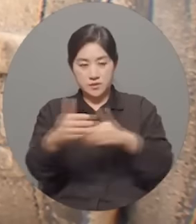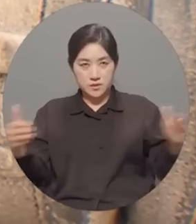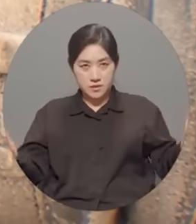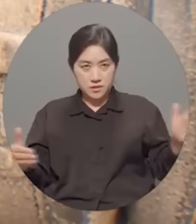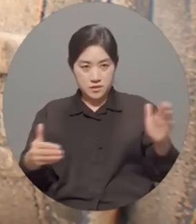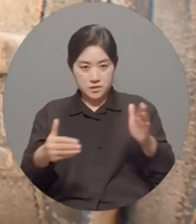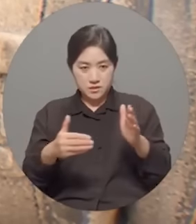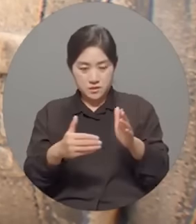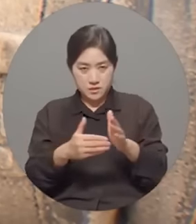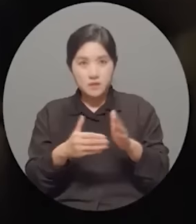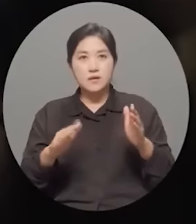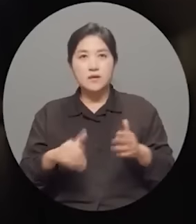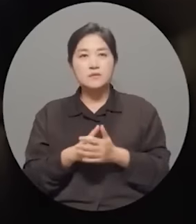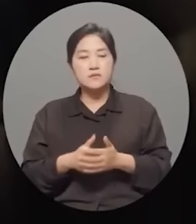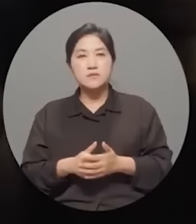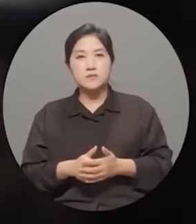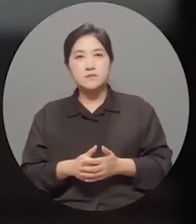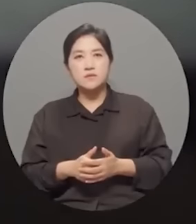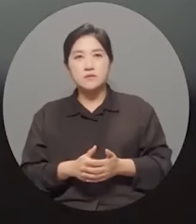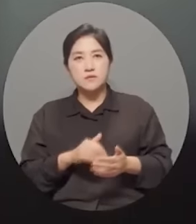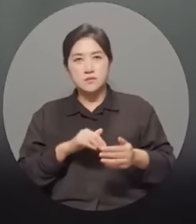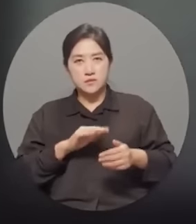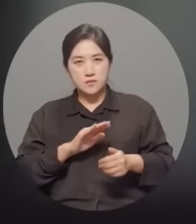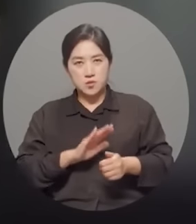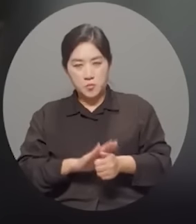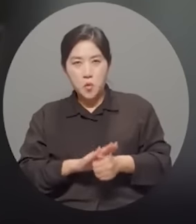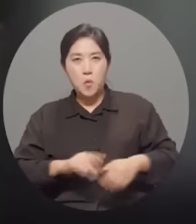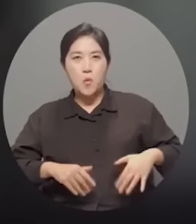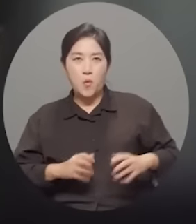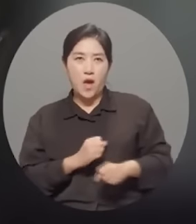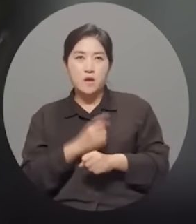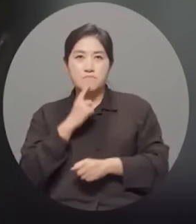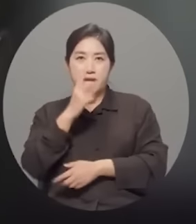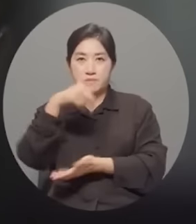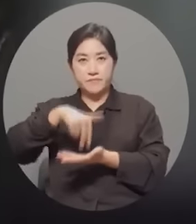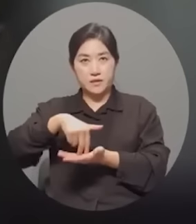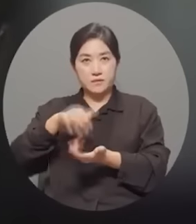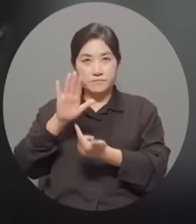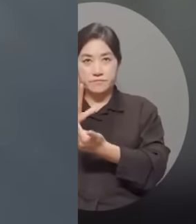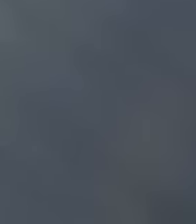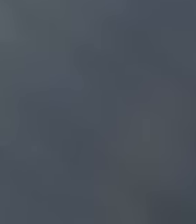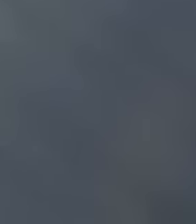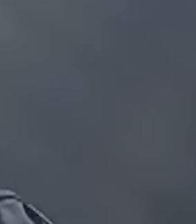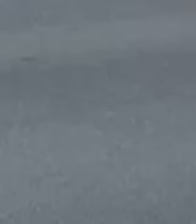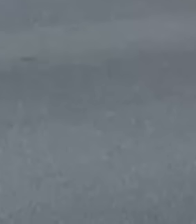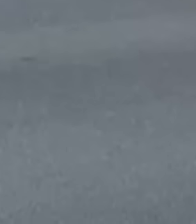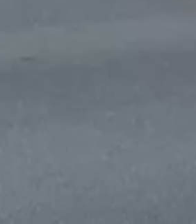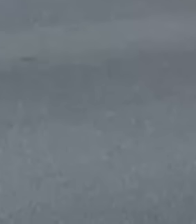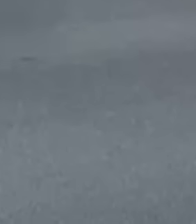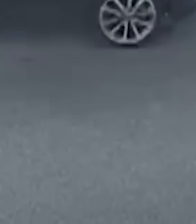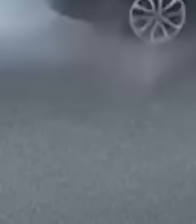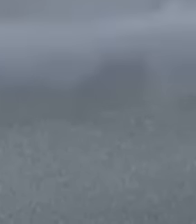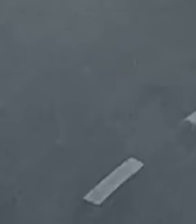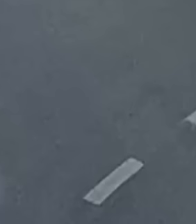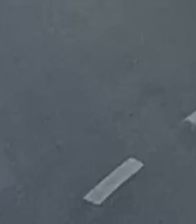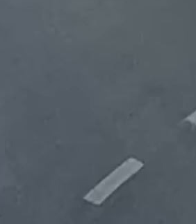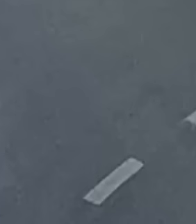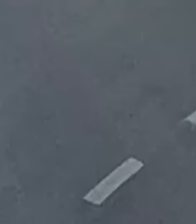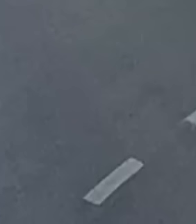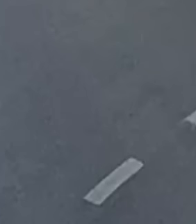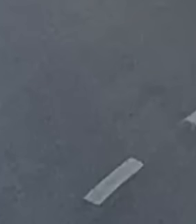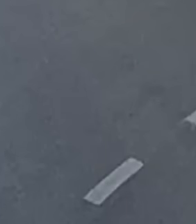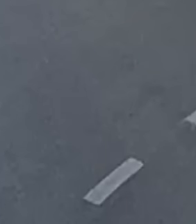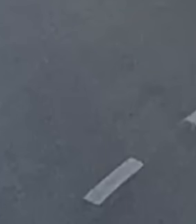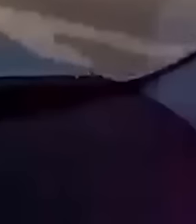종결될 때까지 협조하겠다는 입장을 밝혔습니다. MBC 뉴스 이하라입니다. 연기를 내뿜는 채 빠른 속도로